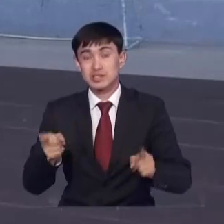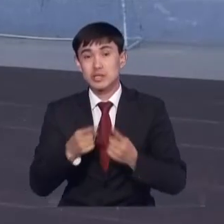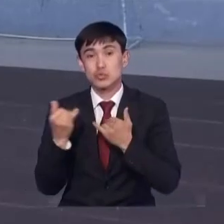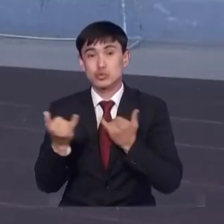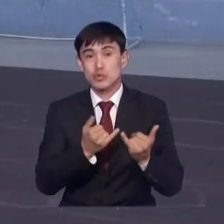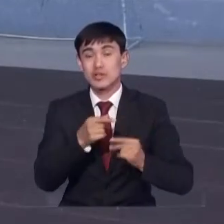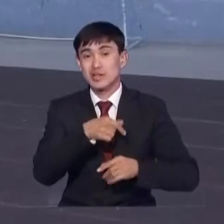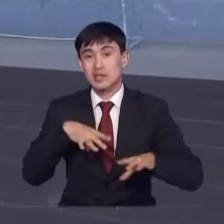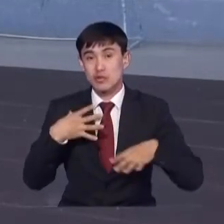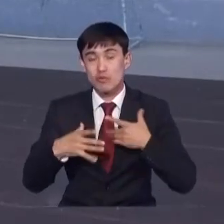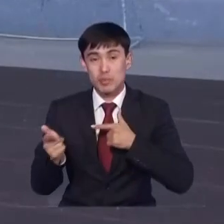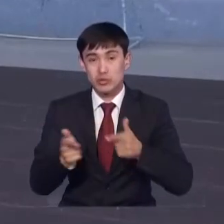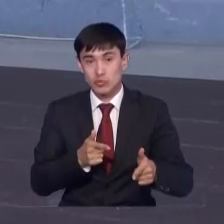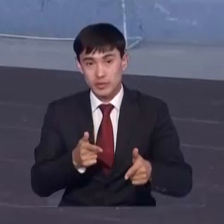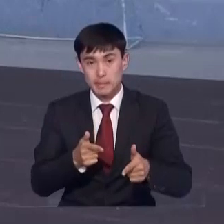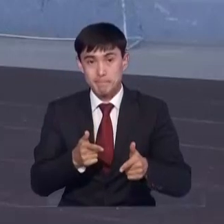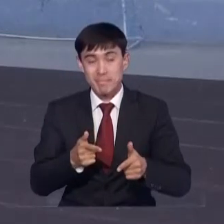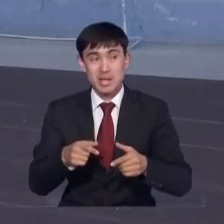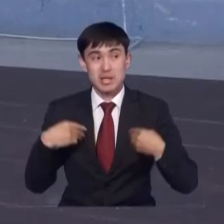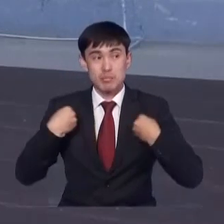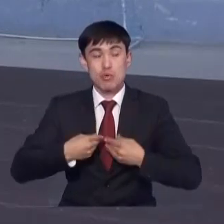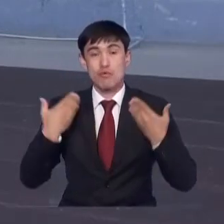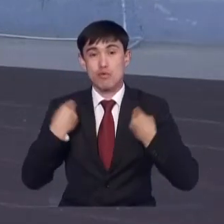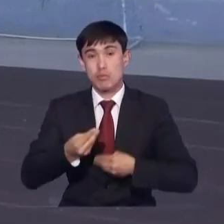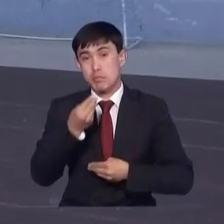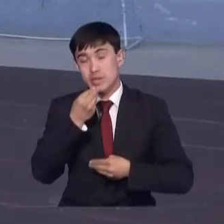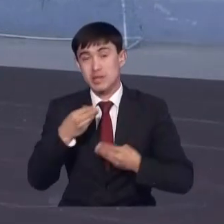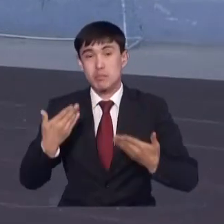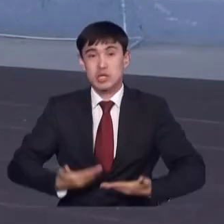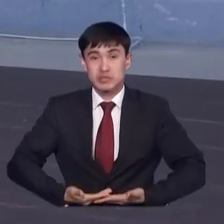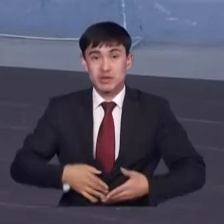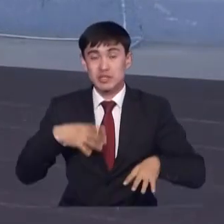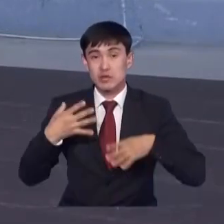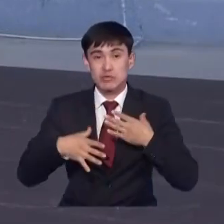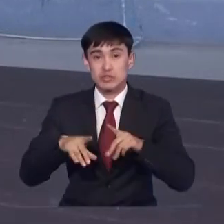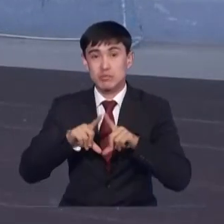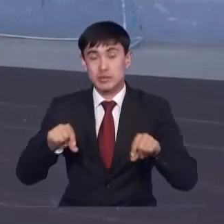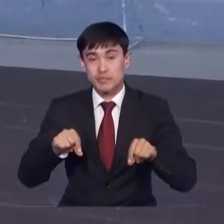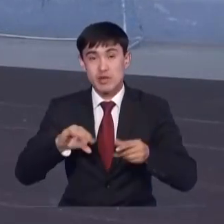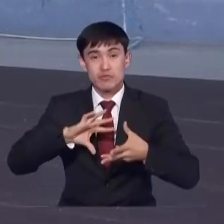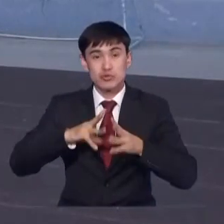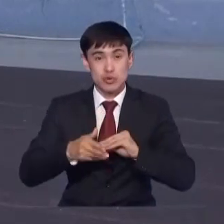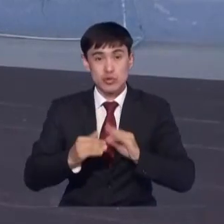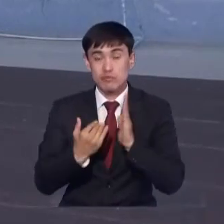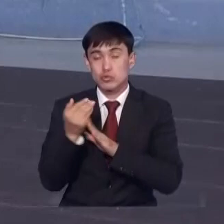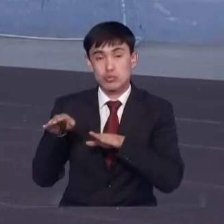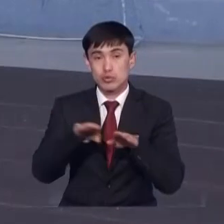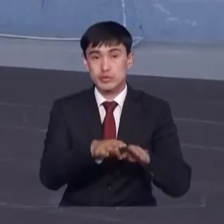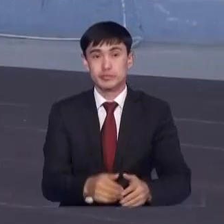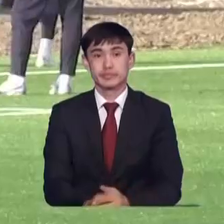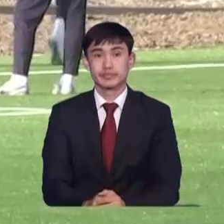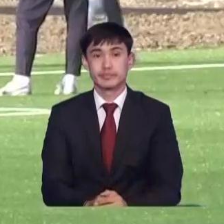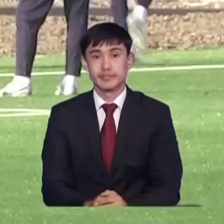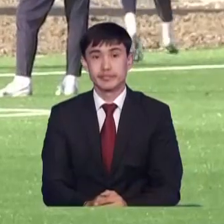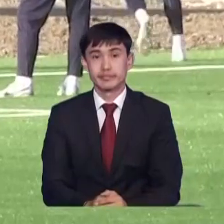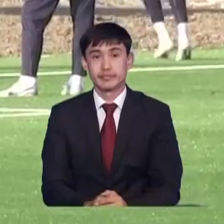условий для тренировок и подготовки экипировка форма Питание проживание тренировочная база всё на высоком уровне